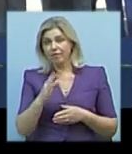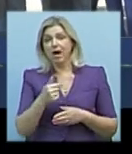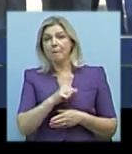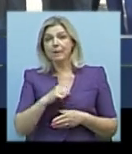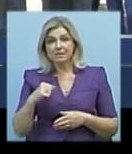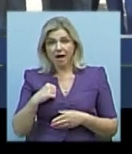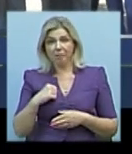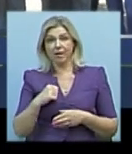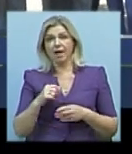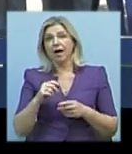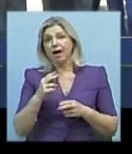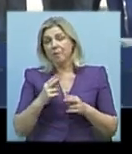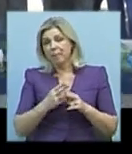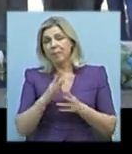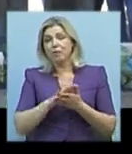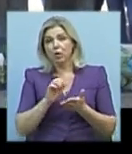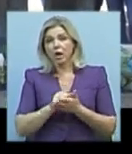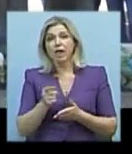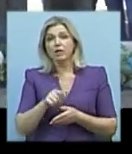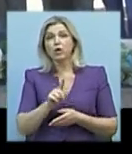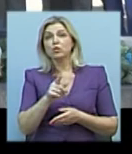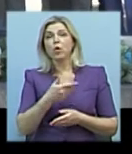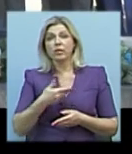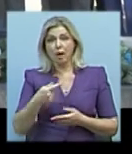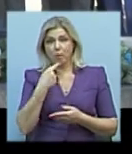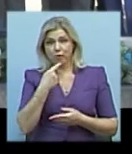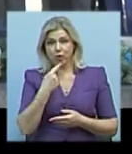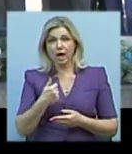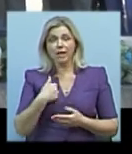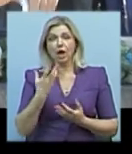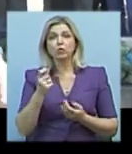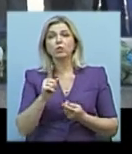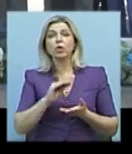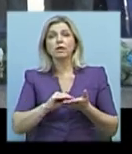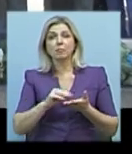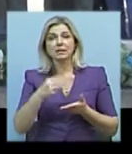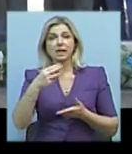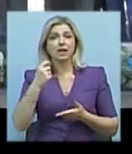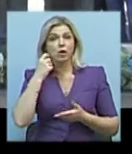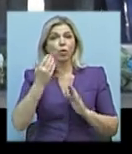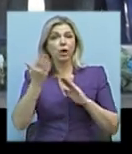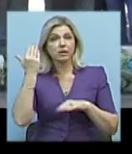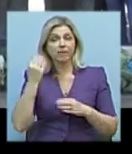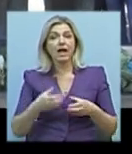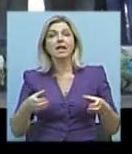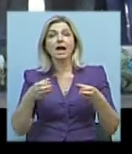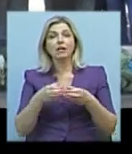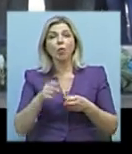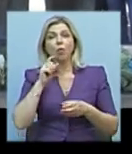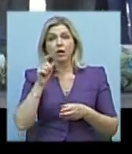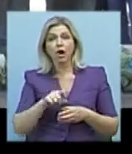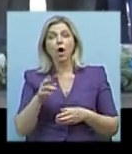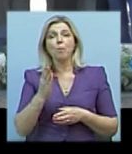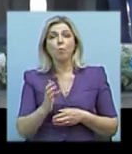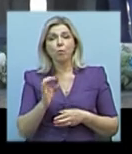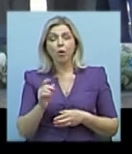що як то говориться. То, що я написав десь, ще, Боже мой, 30 років назад, єднаймося, українці, бо втім наша